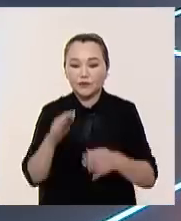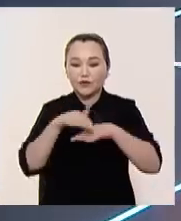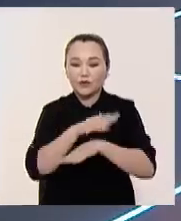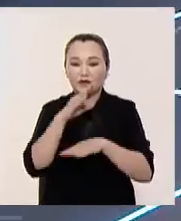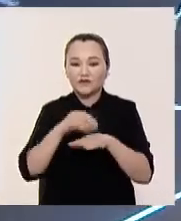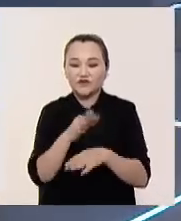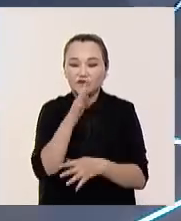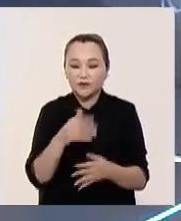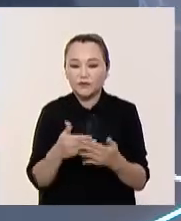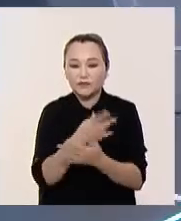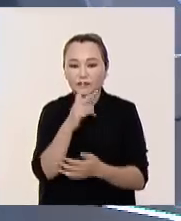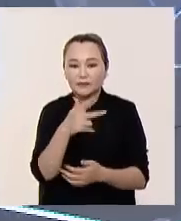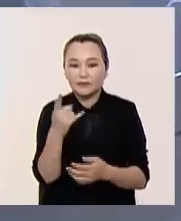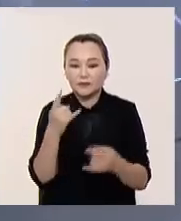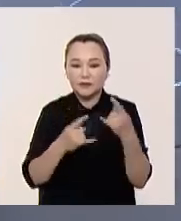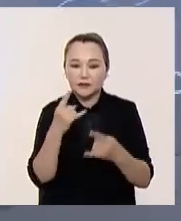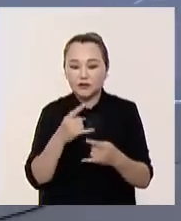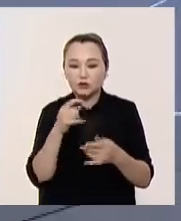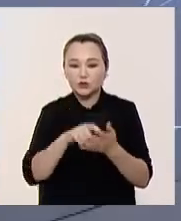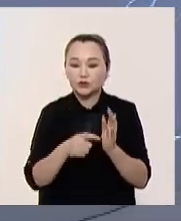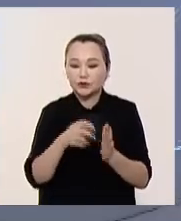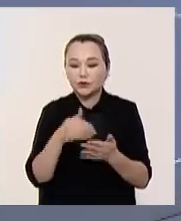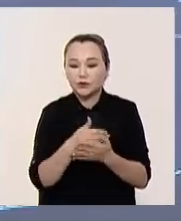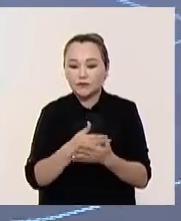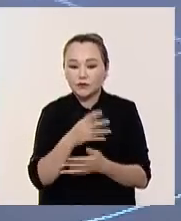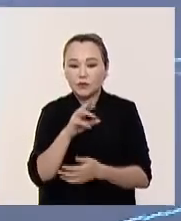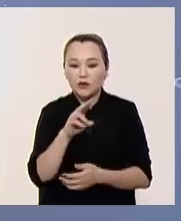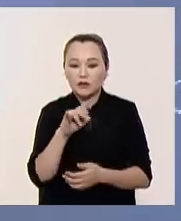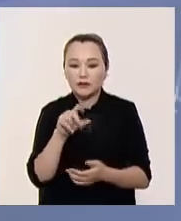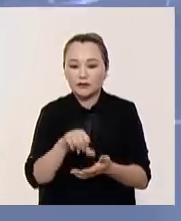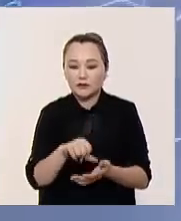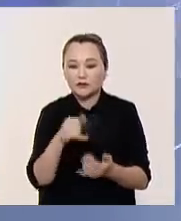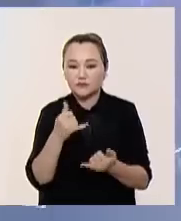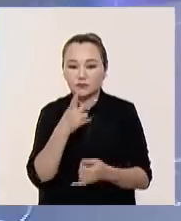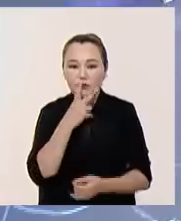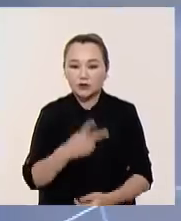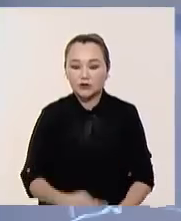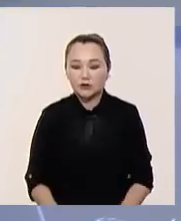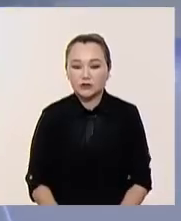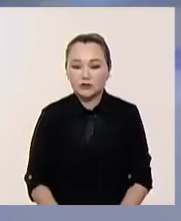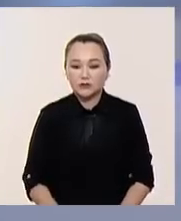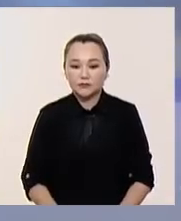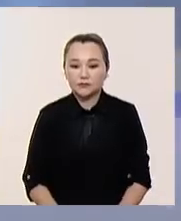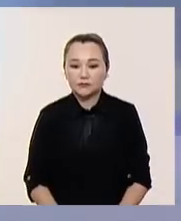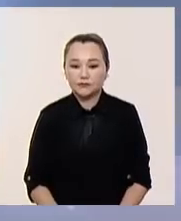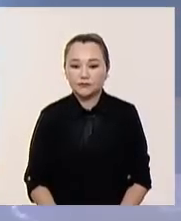Добрый вечер. Время новостей на 31-м канале. В студии Информбюро Полина Булава. Смотрите сегодня.